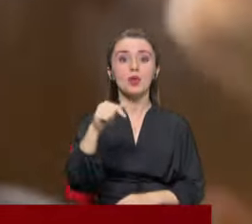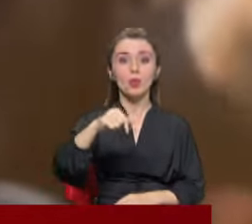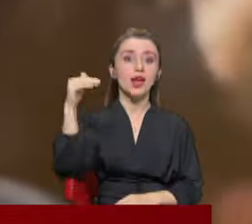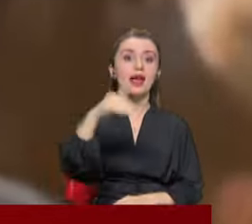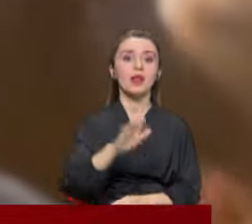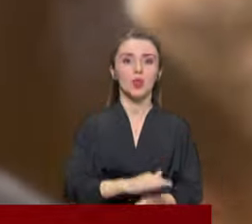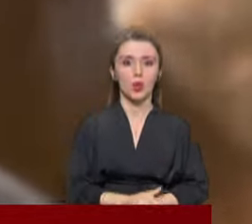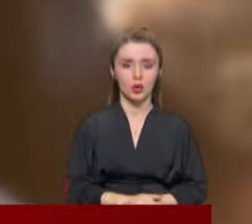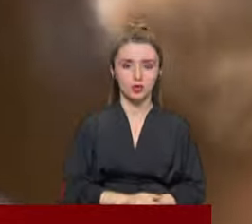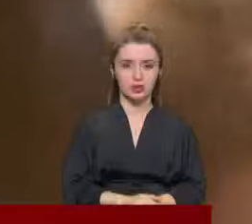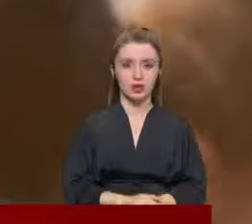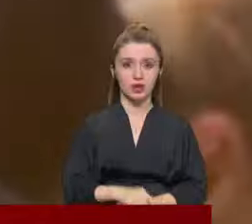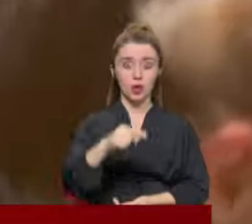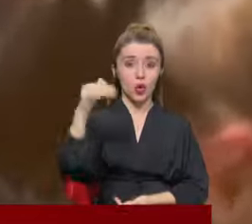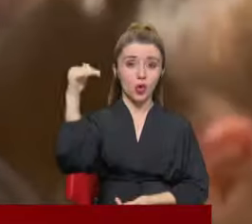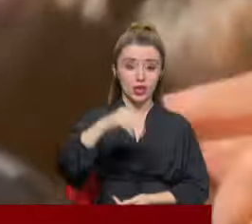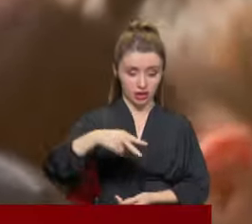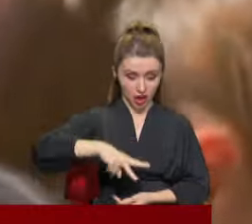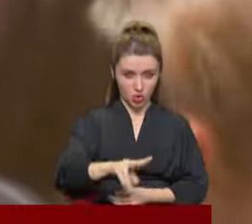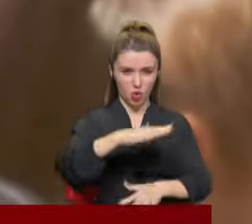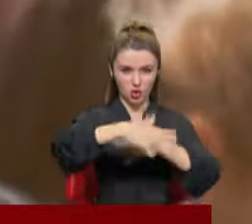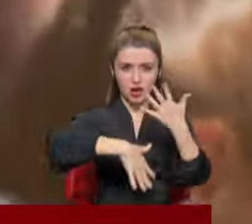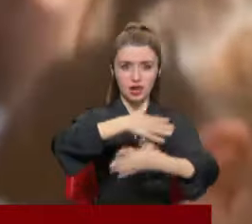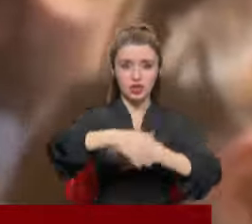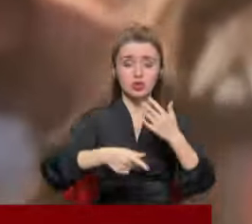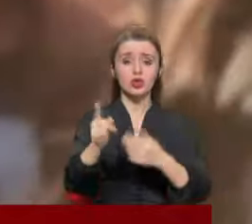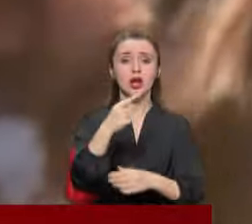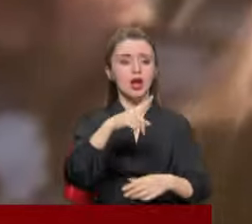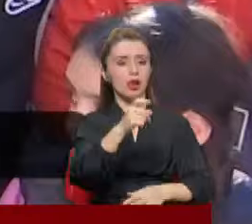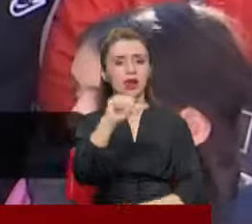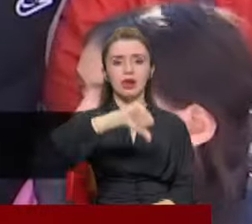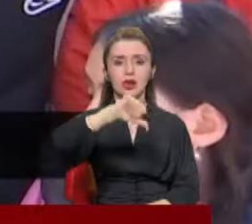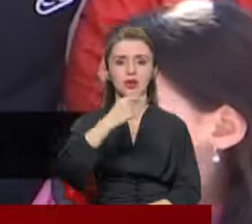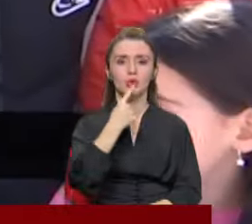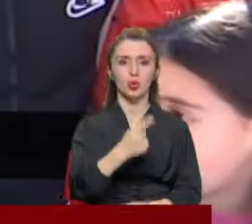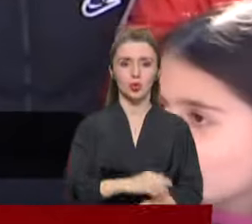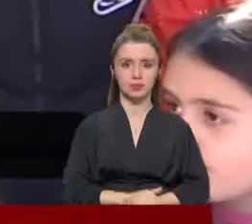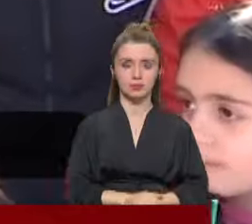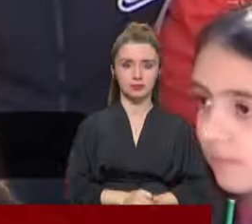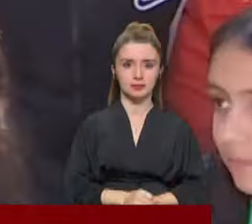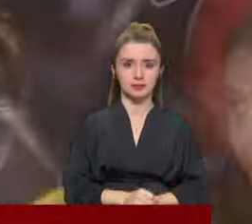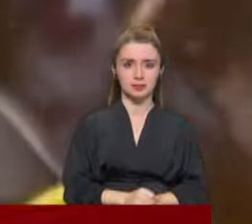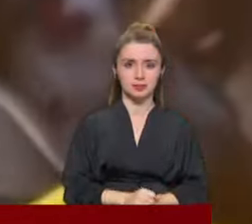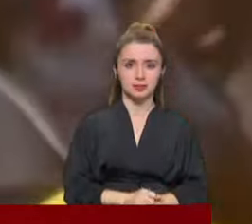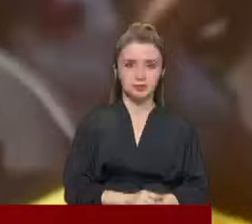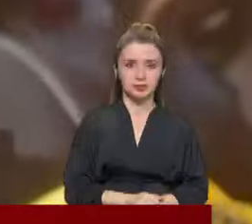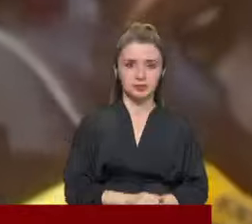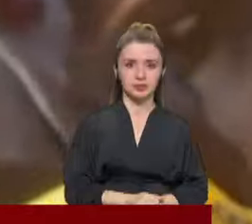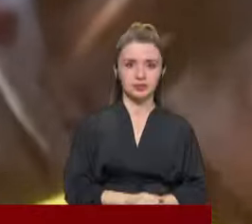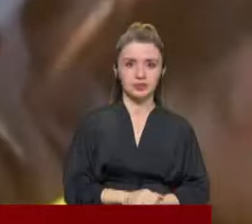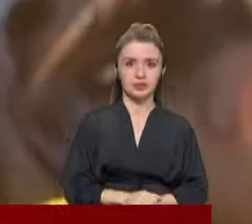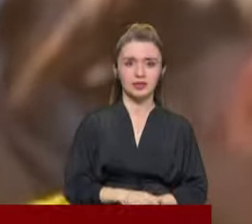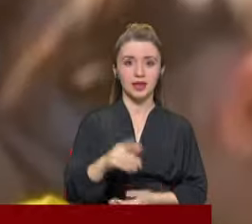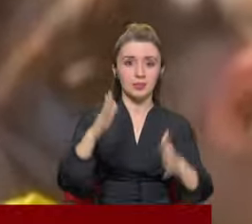pek. O gelirken yolunu kaybediyor. Sonra diyorlar bulamadık sizi. Öykü başım dertte. Öykü